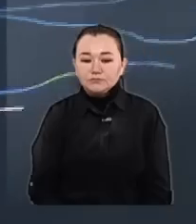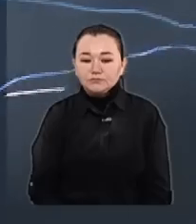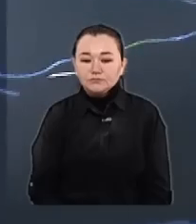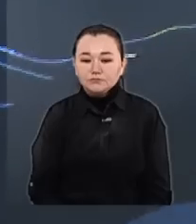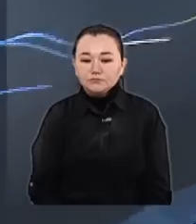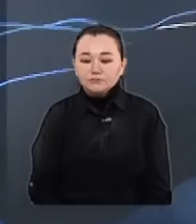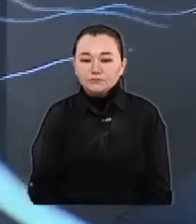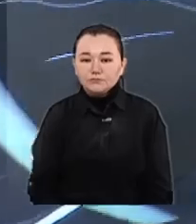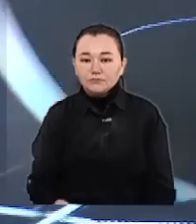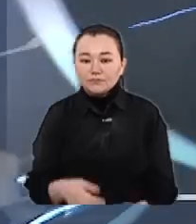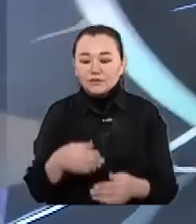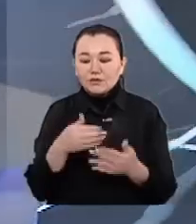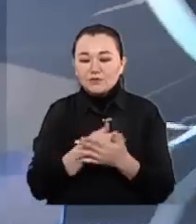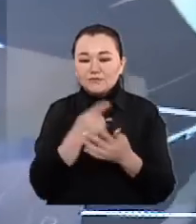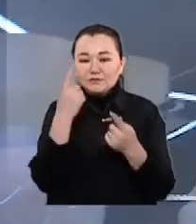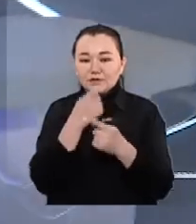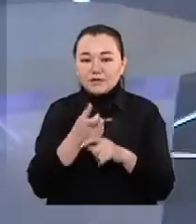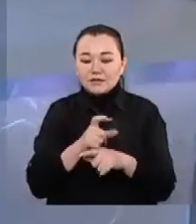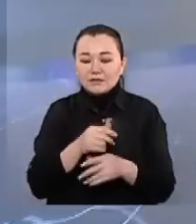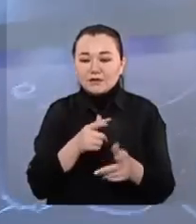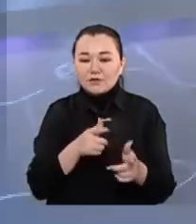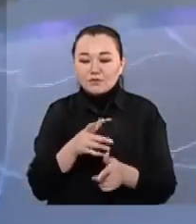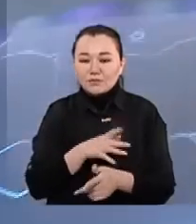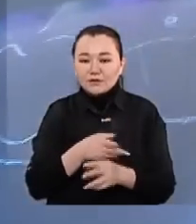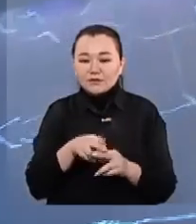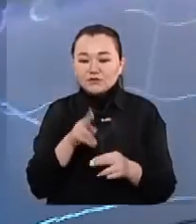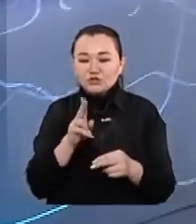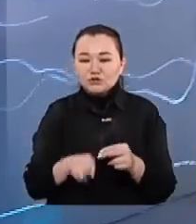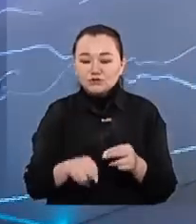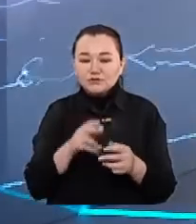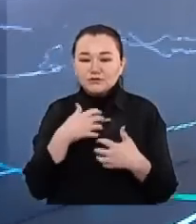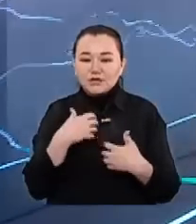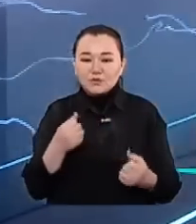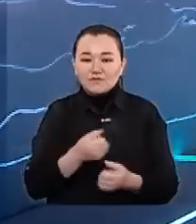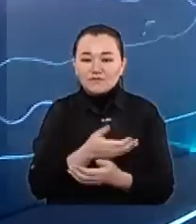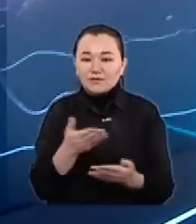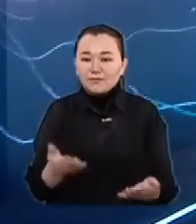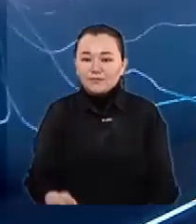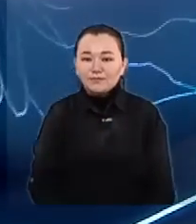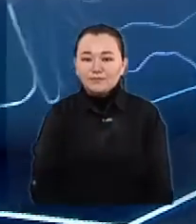Информ Бюро жұмының бүгінге дайындағаны осымен тәмәм. Сау болыңыздар.